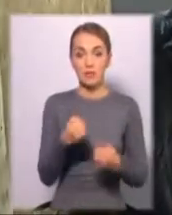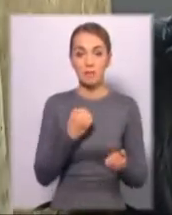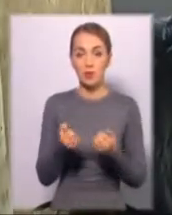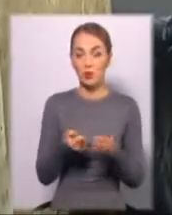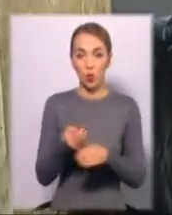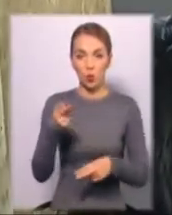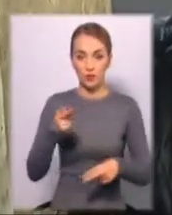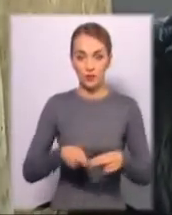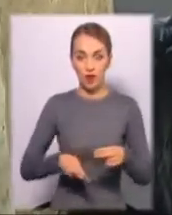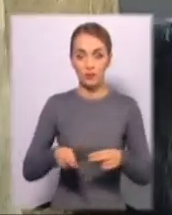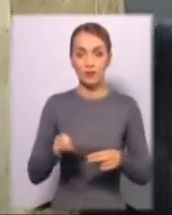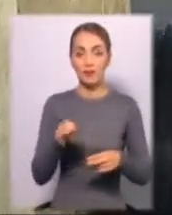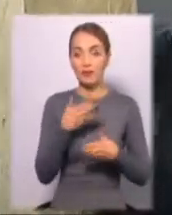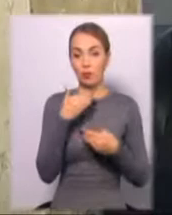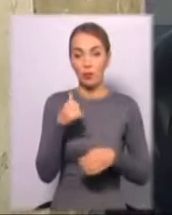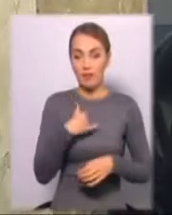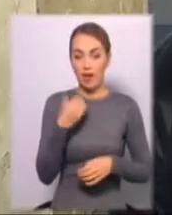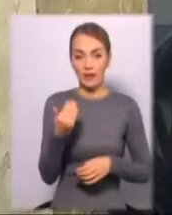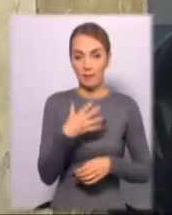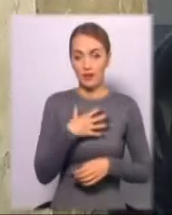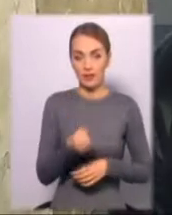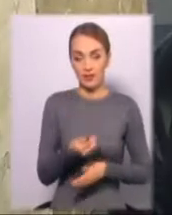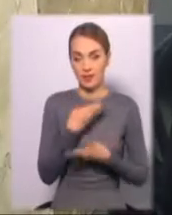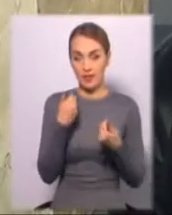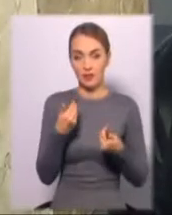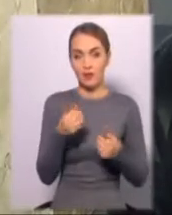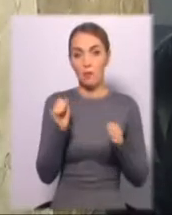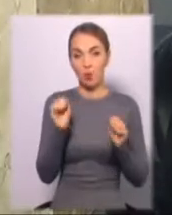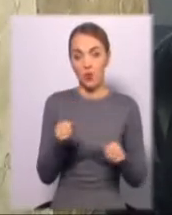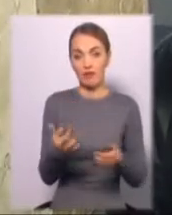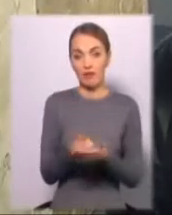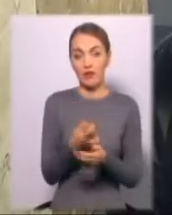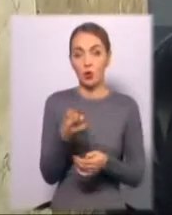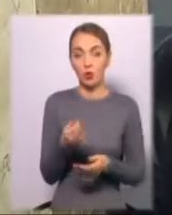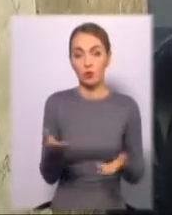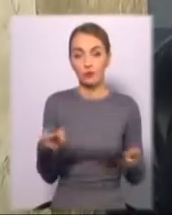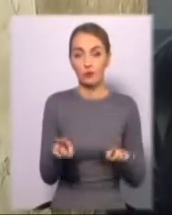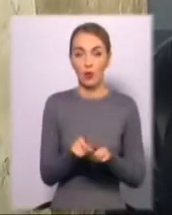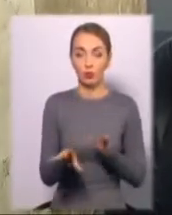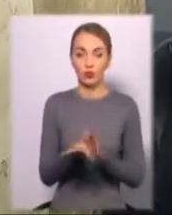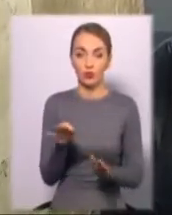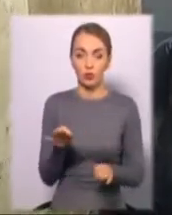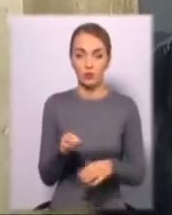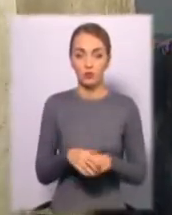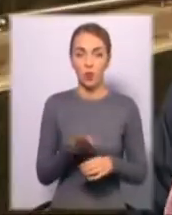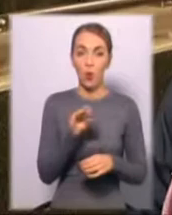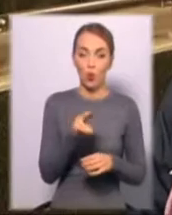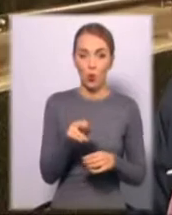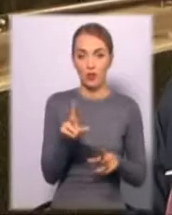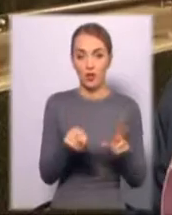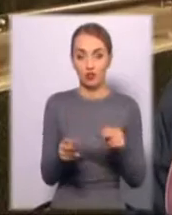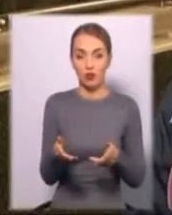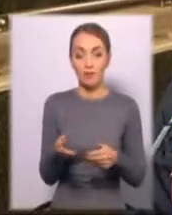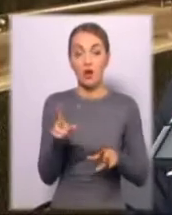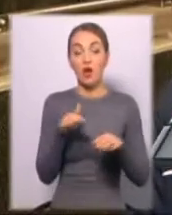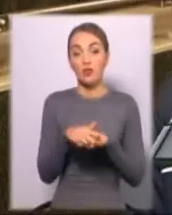кінця. У мене до них претензій немає. Могли виграти. Ну, так вийшло. Орел и Решка. Мы рассчитывали на